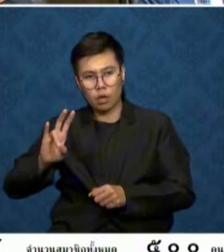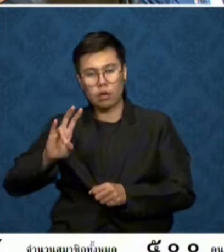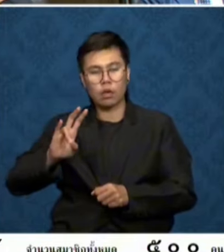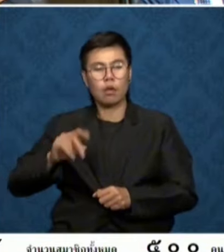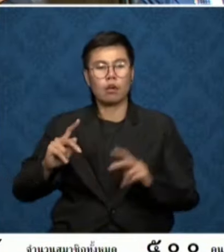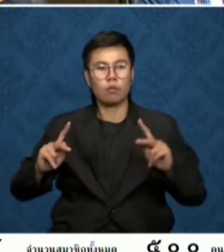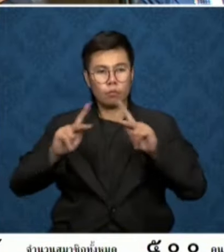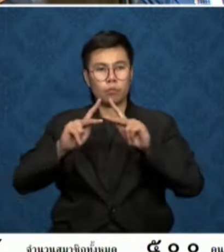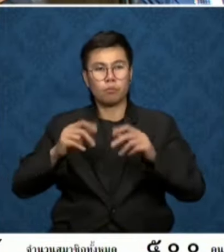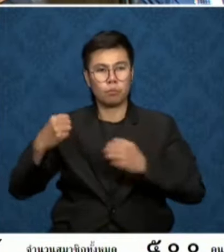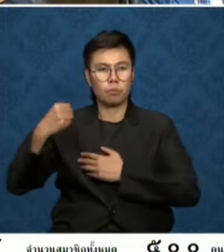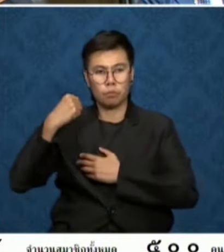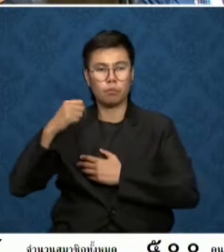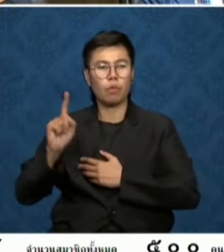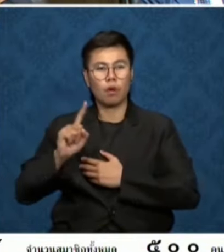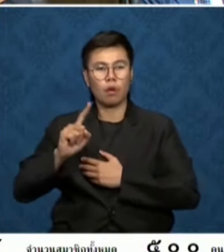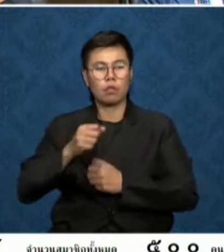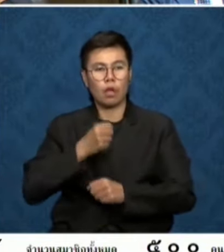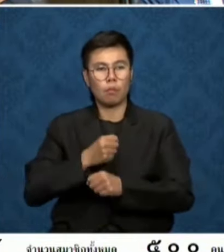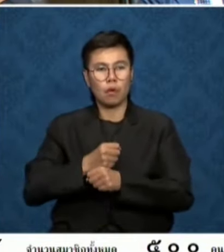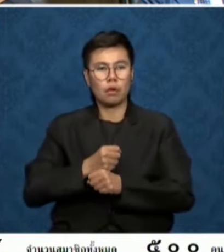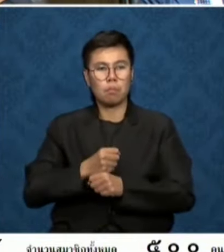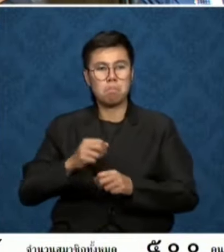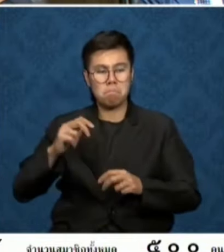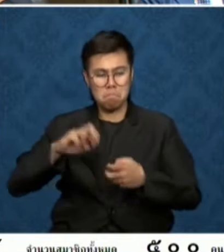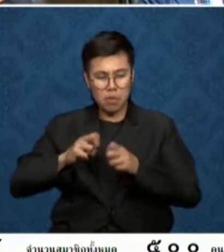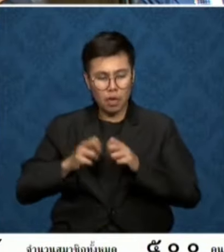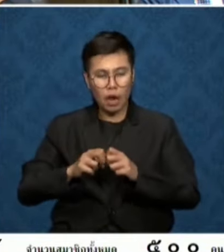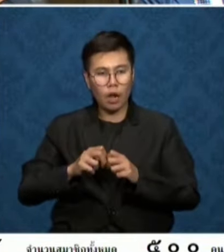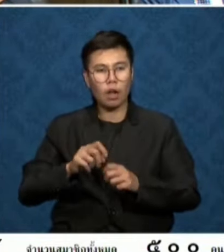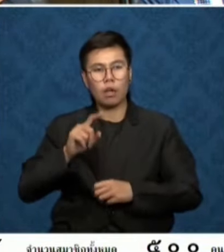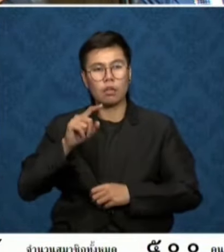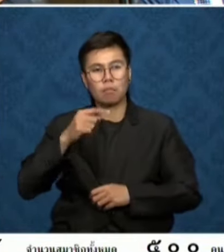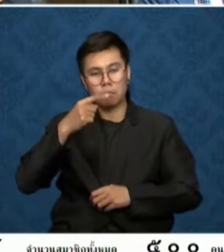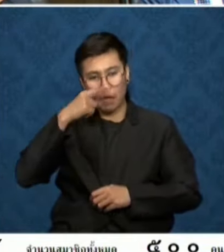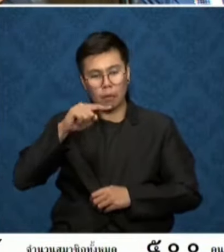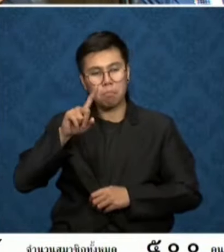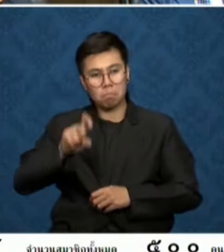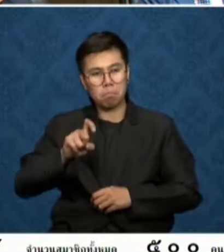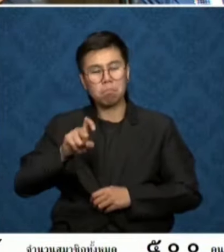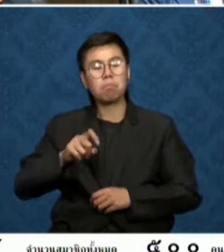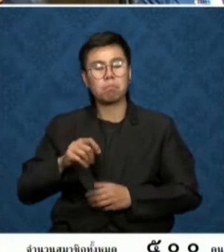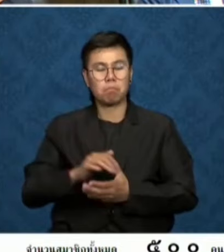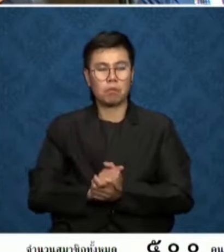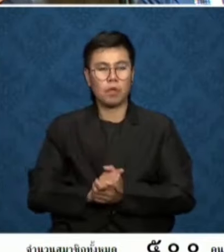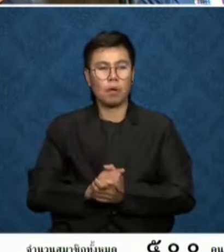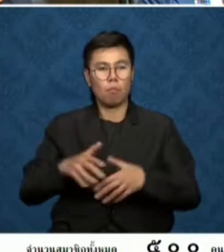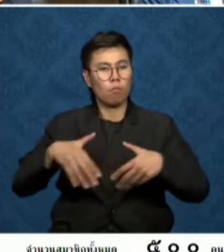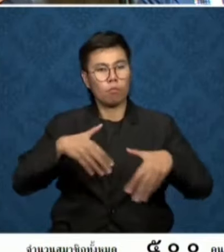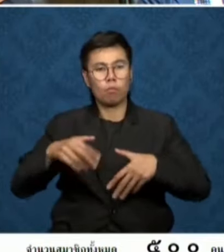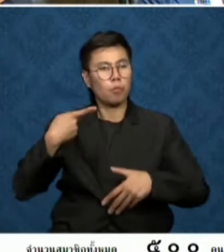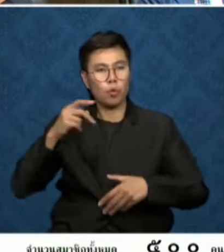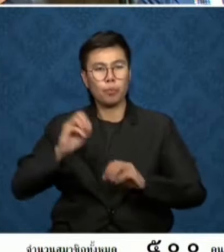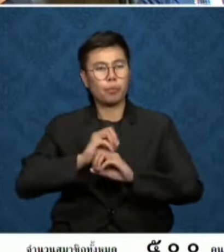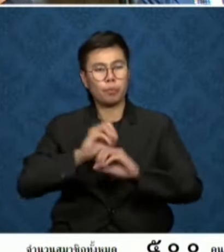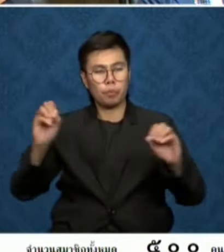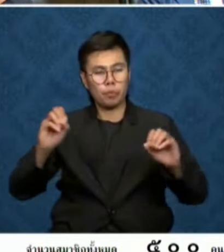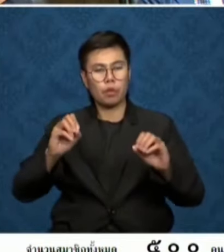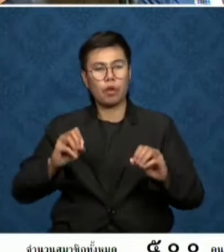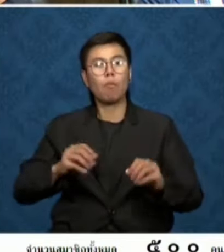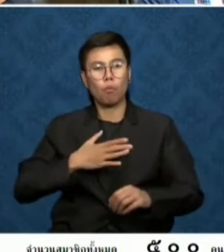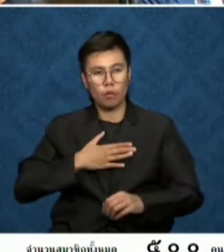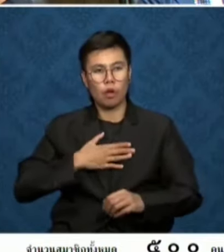านครับอาจจะก่อให้เกิดความเสียหายกับประเทศชาติและไม่ได้ก่อให้เกิดประโยชน์สูงสุดกับประชาชนครับผมจึงขอให้มีการตัด